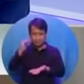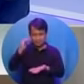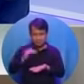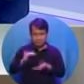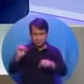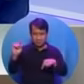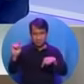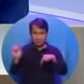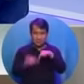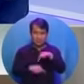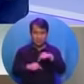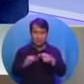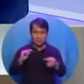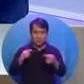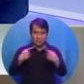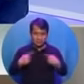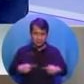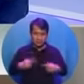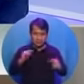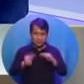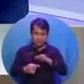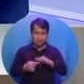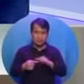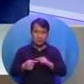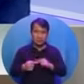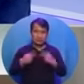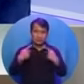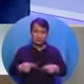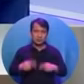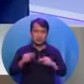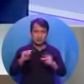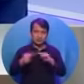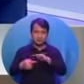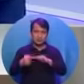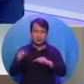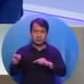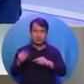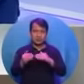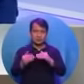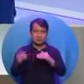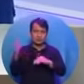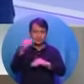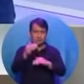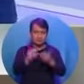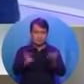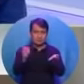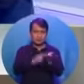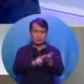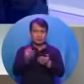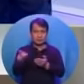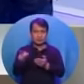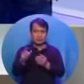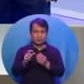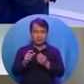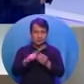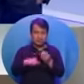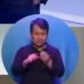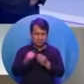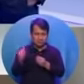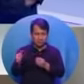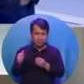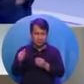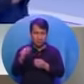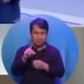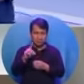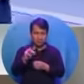physical injuries na ginawa niya sa ating complainant. Mas mataas sana kung mapirmahan at maging batas yung sinasabing